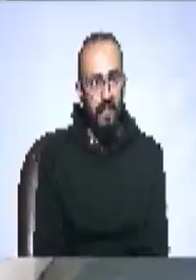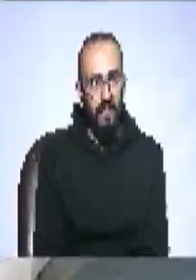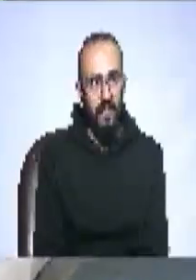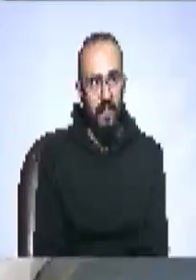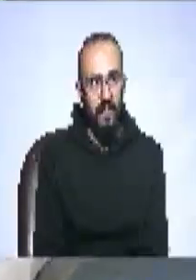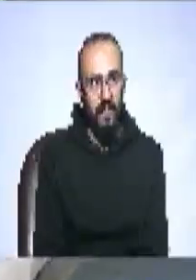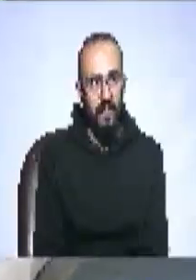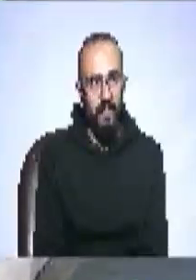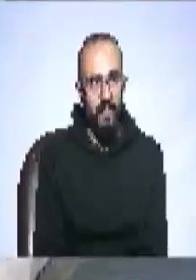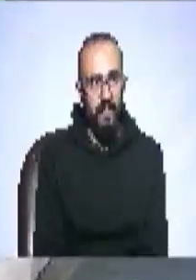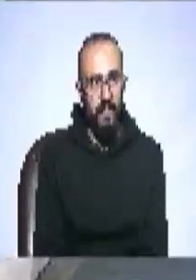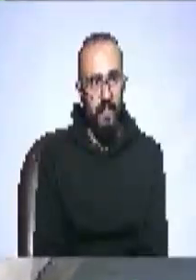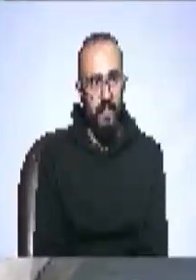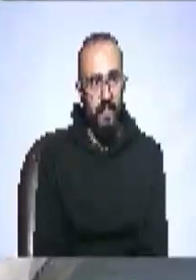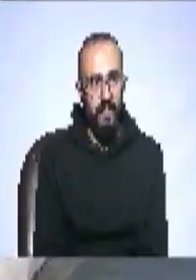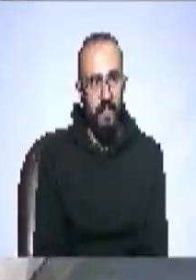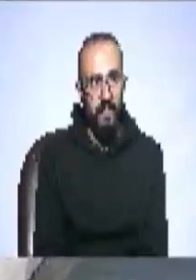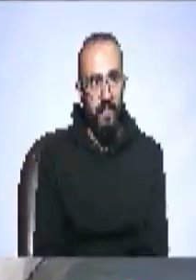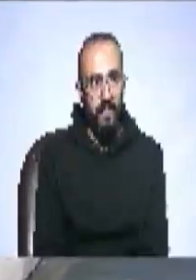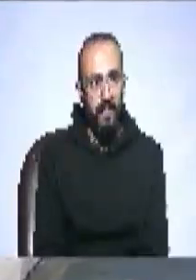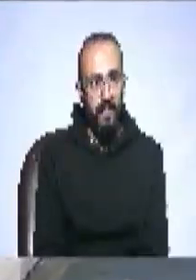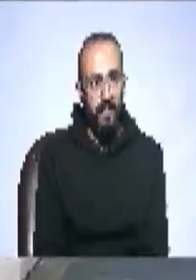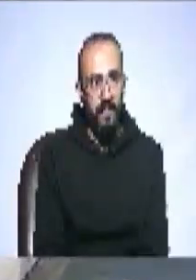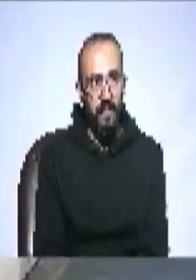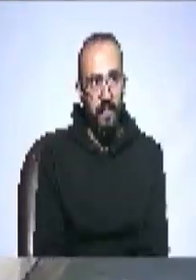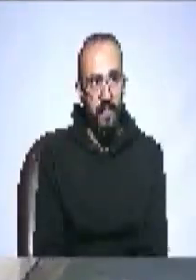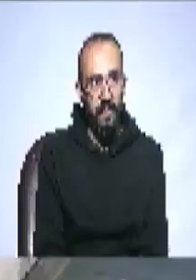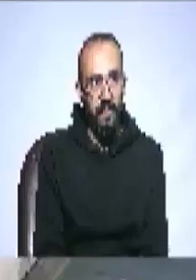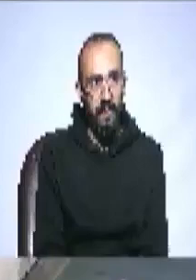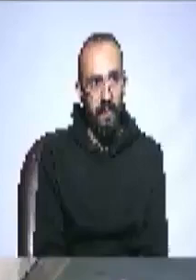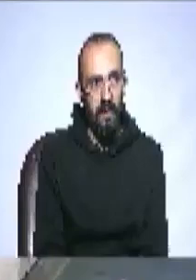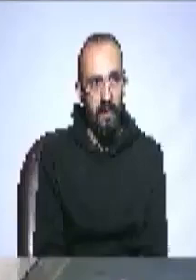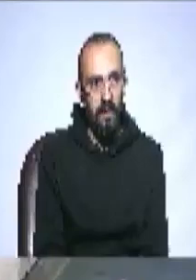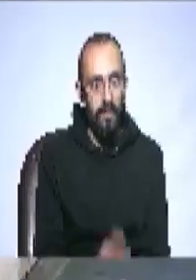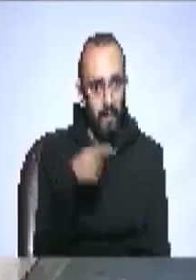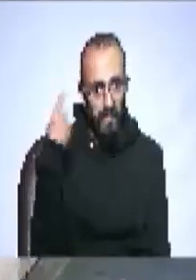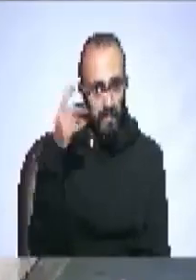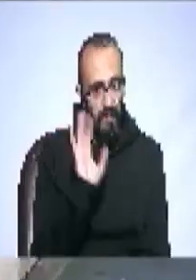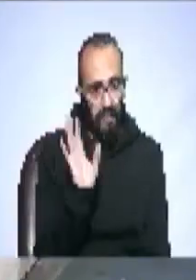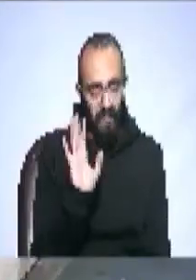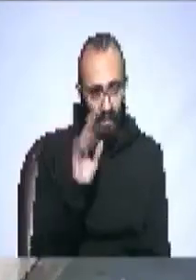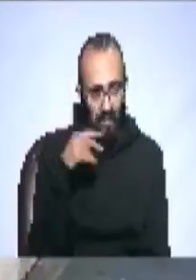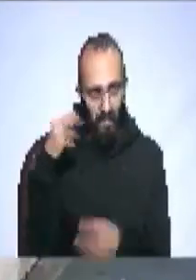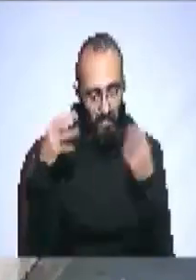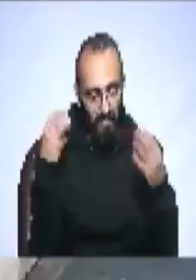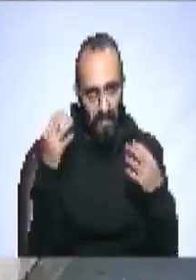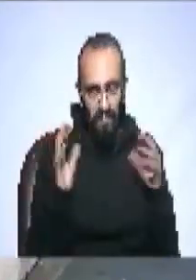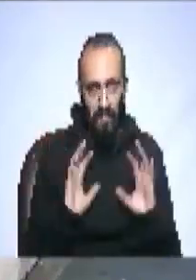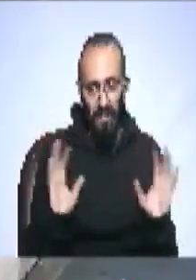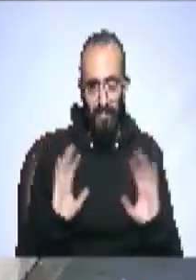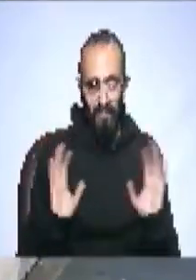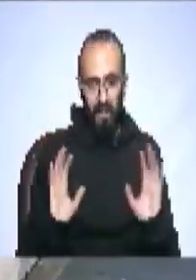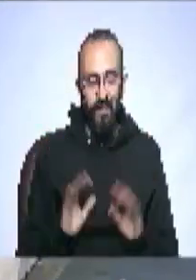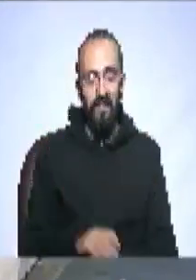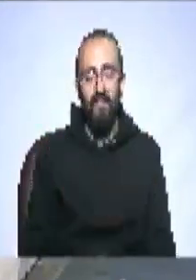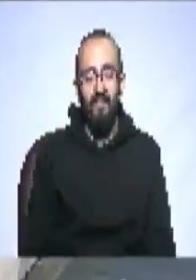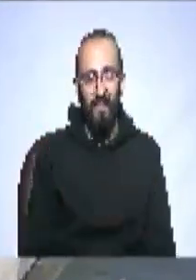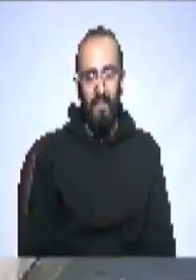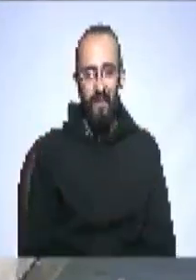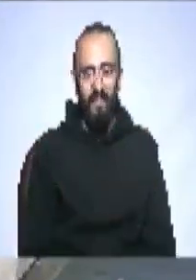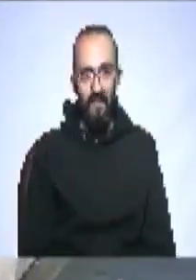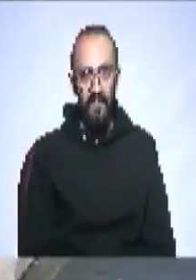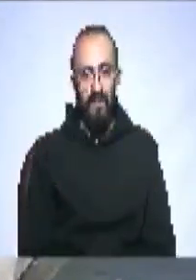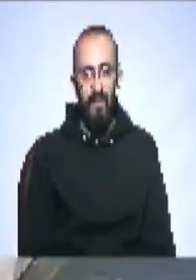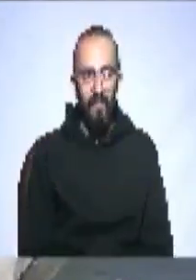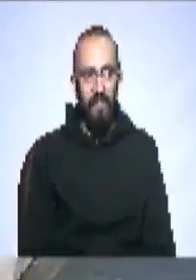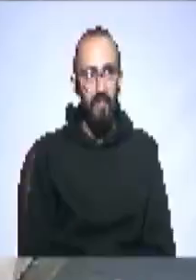معانا ما تقلقيش هظبط لك كل اللي انت بتفكري فيه دلوقتي. كل اللي انت بتفكري فيه هنظبطه دلوقتي